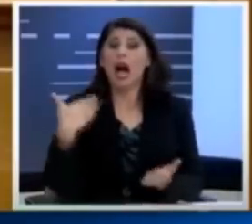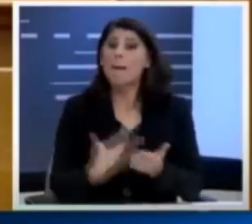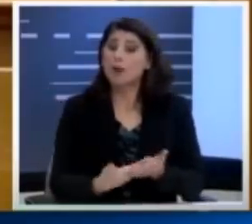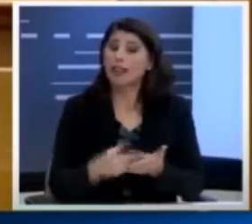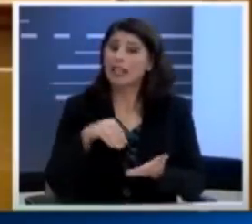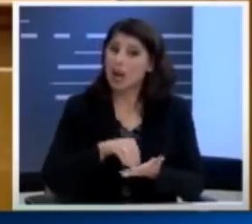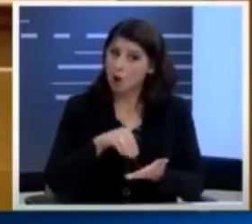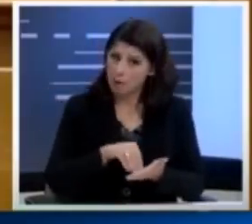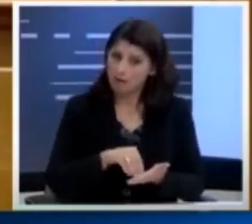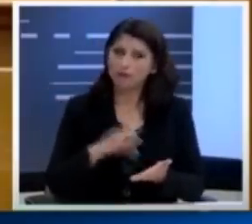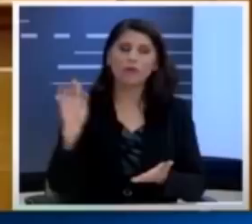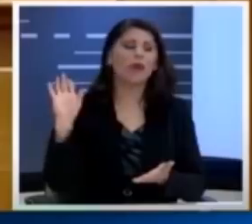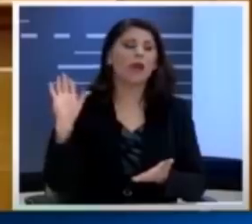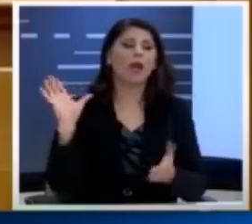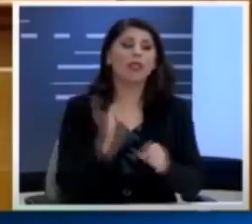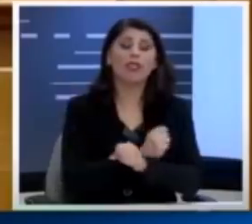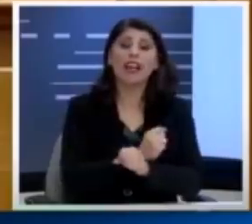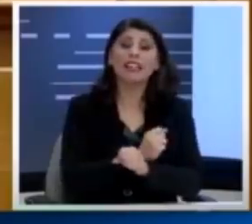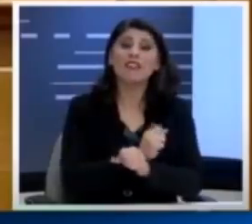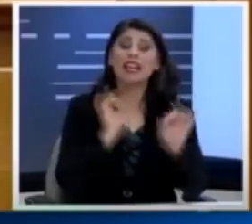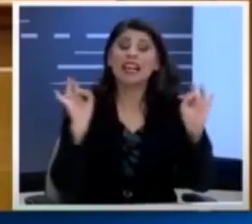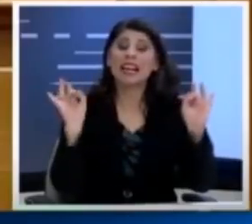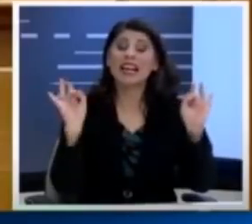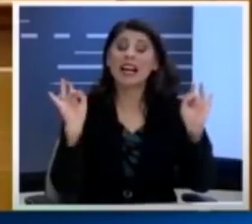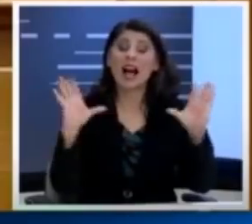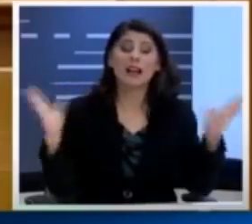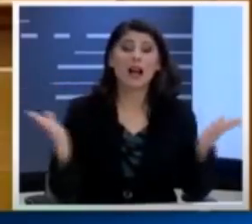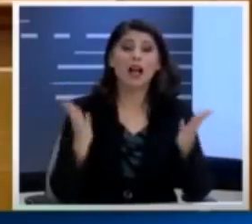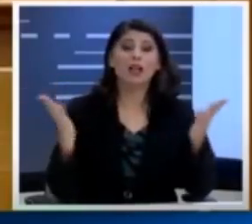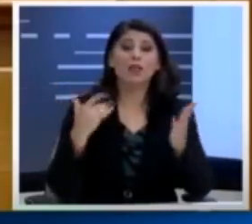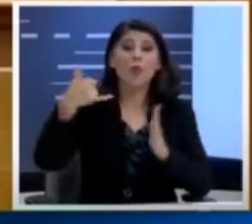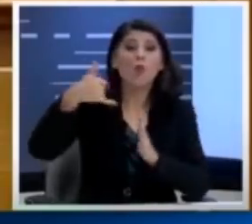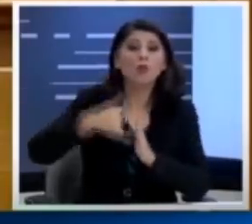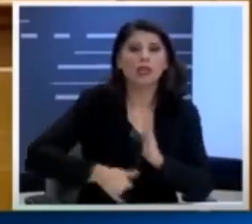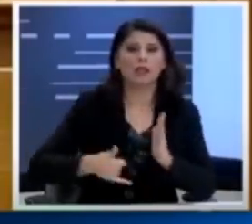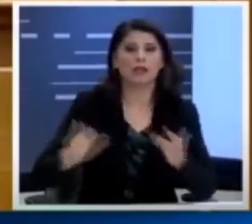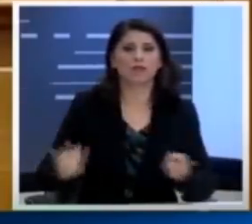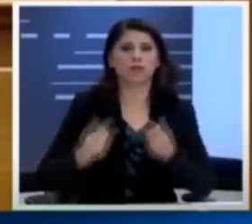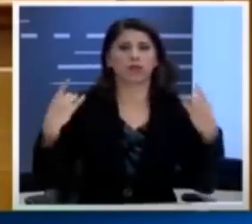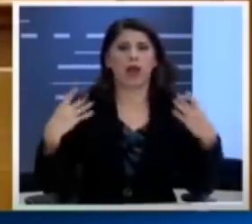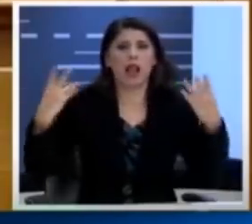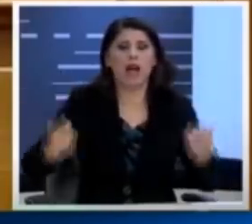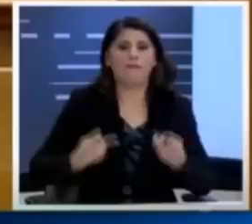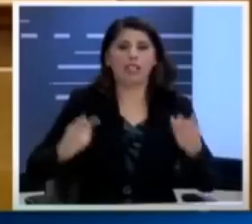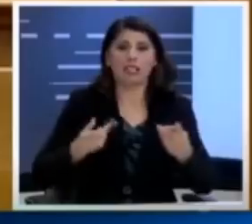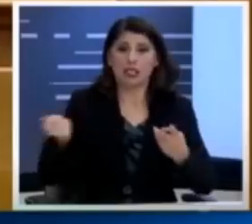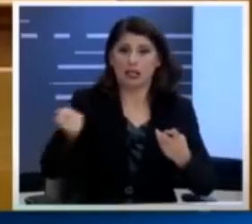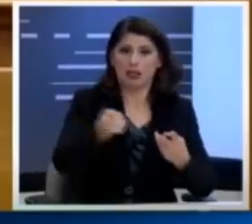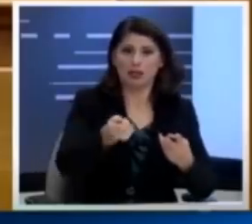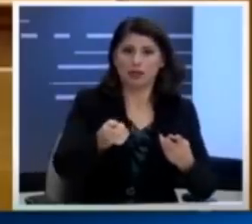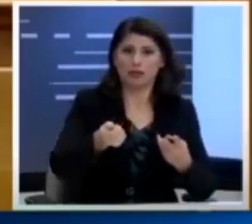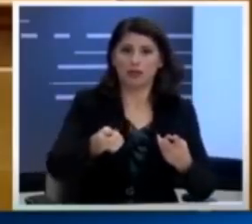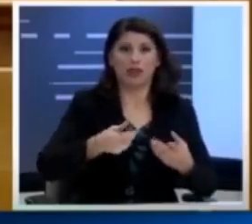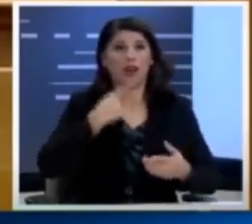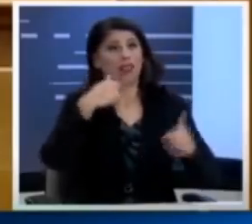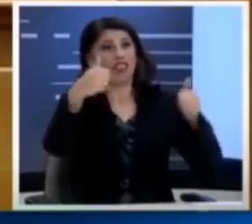Αποδεικνύει επίσης πως δεν πετύχατε κανενός είδους ουσιαστική ελάφρυνση χρέους παρά τις